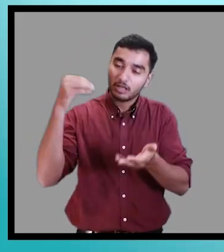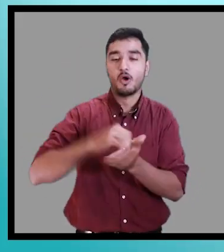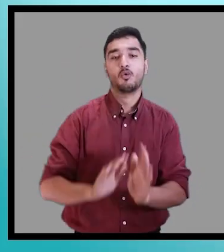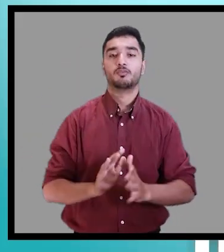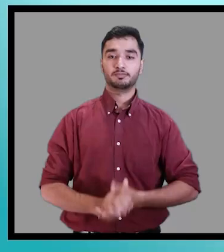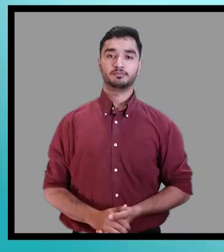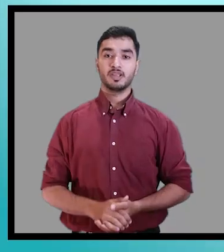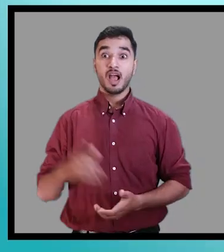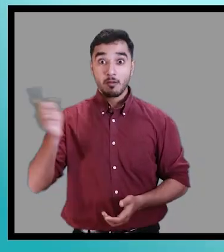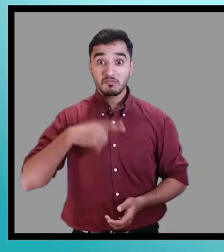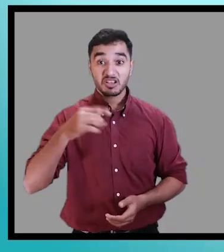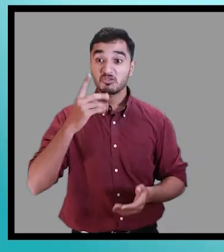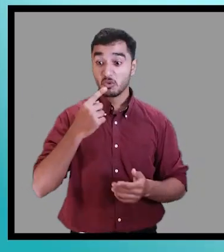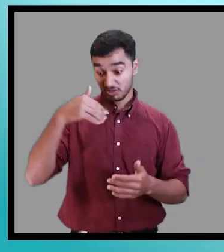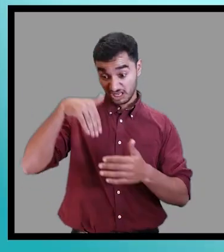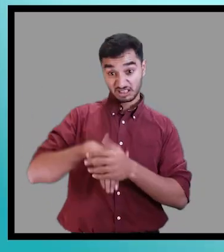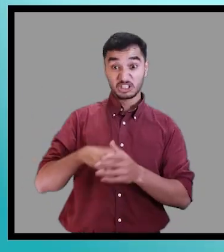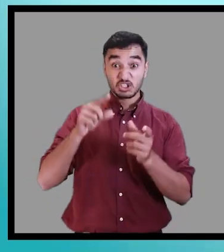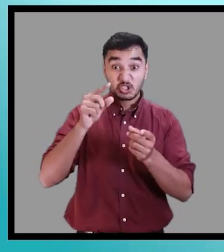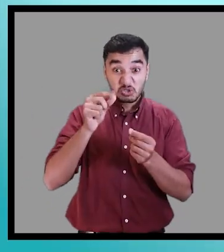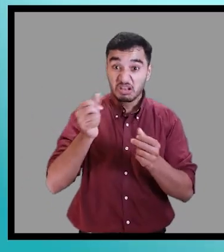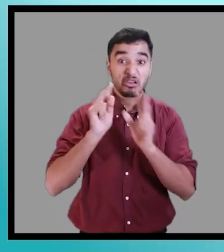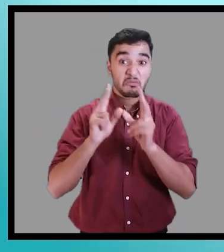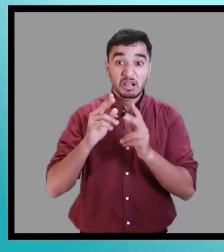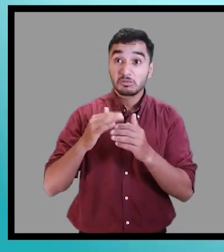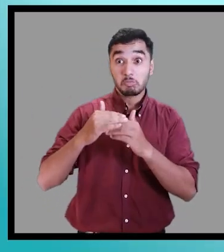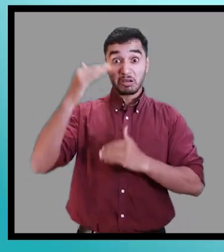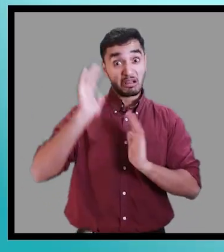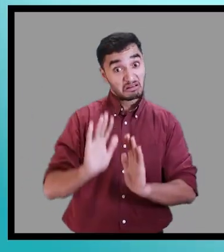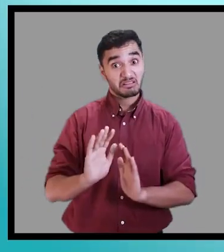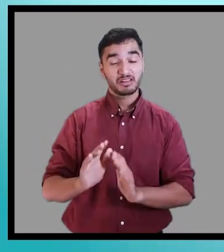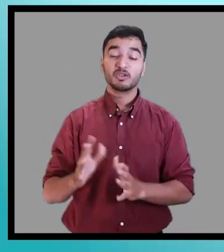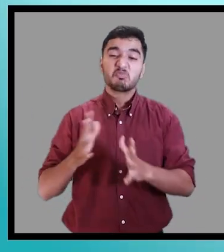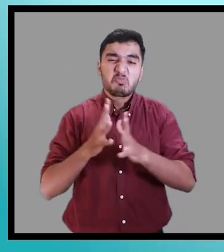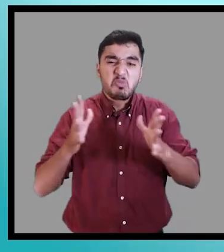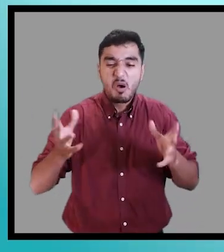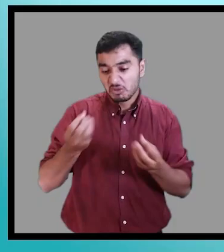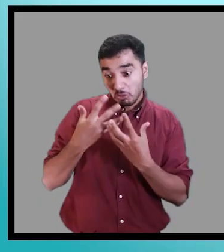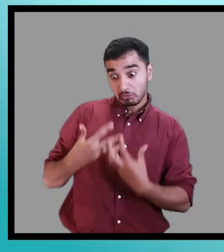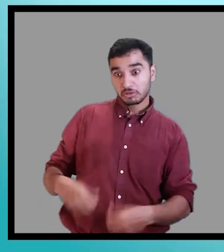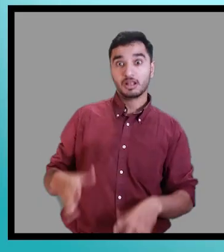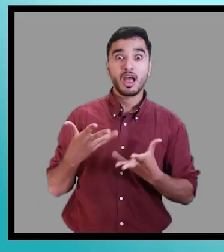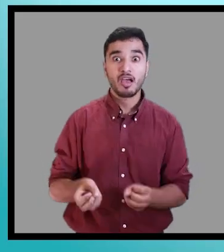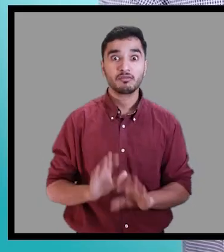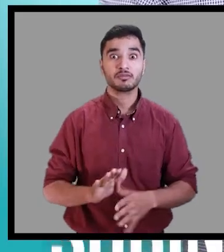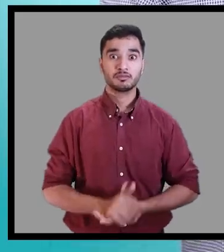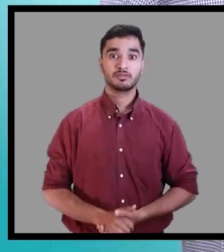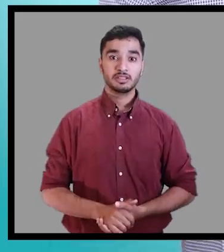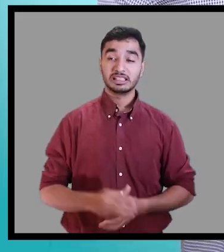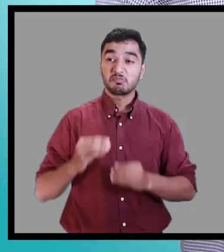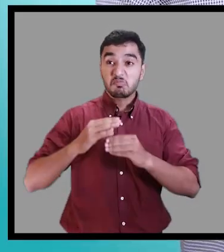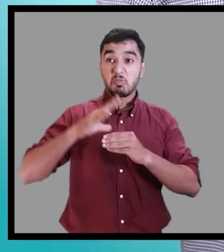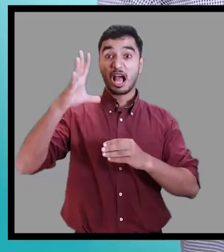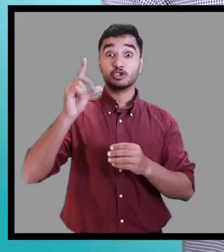की वजह से होती है। अगर मुसलसल खून के अंदर शुगर नॉर्मल लेवल से बढ़ी रहे तो बहुत सारे नुकसान हो सकते हैं। ये बढ़ी